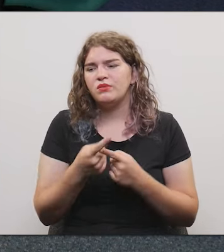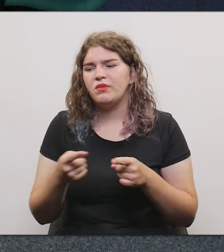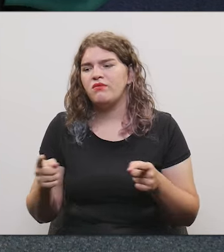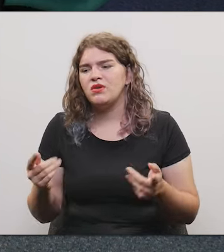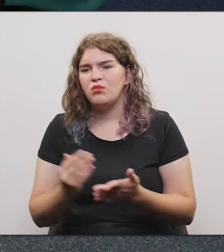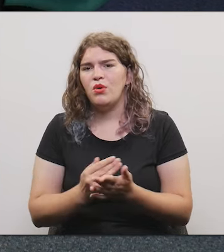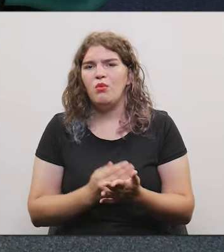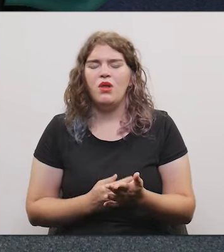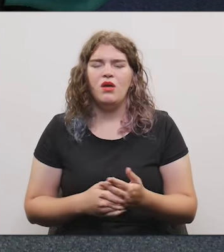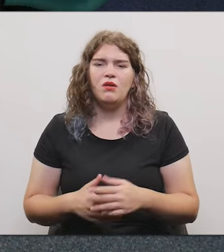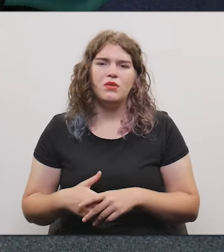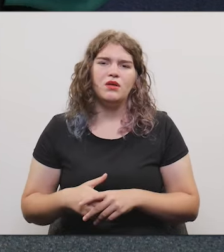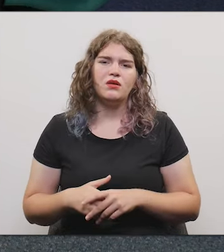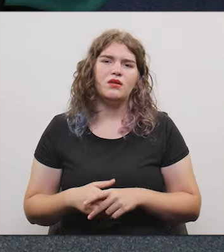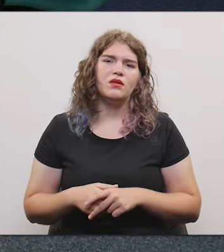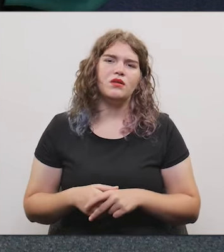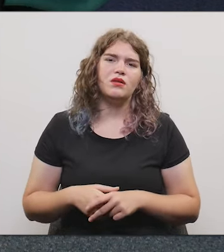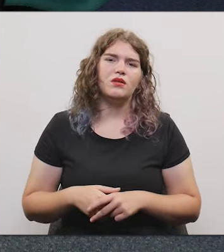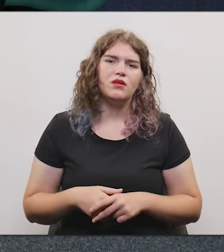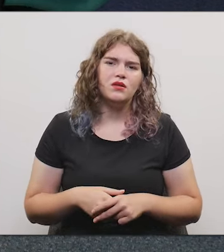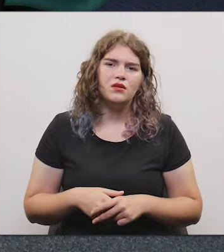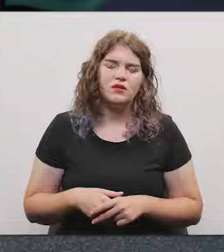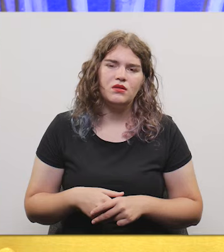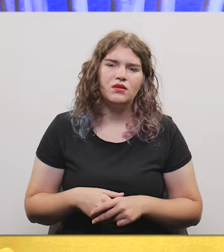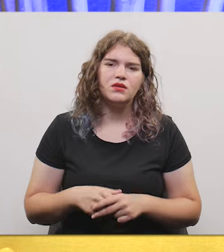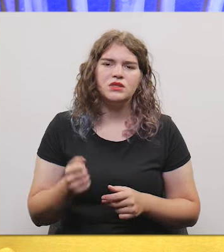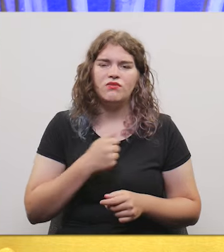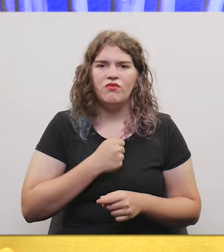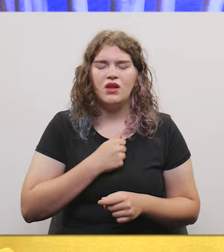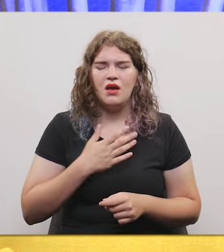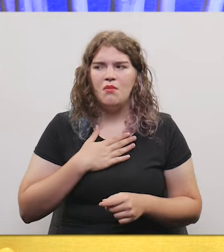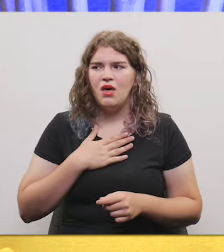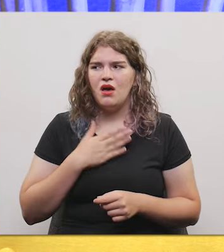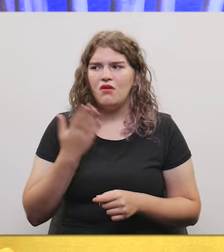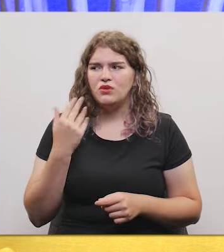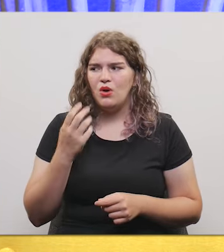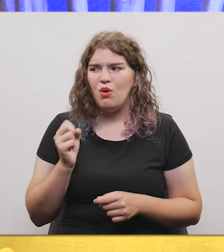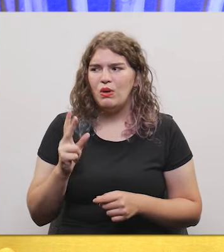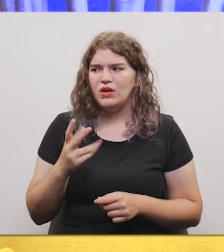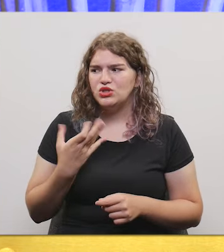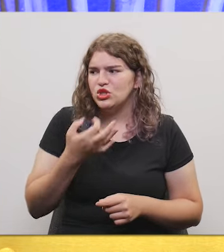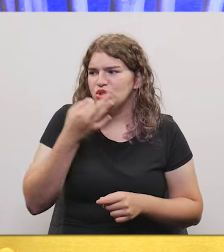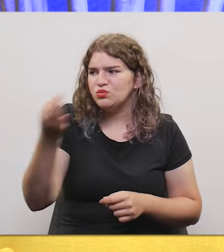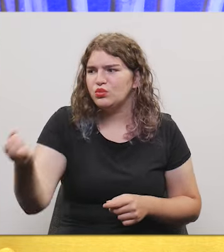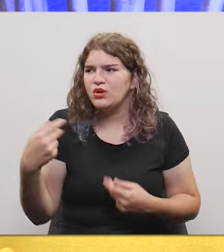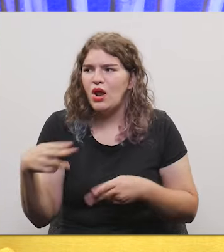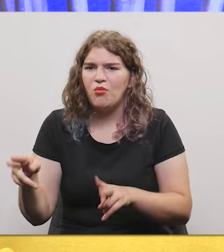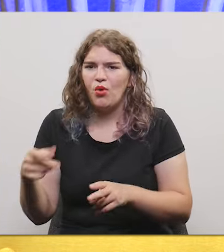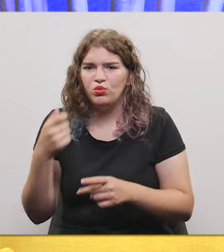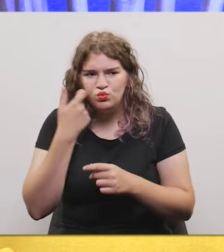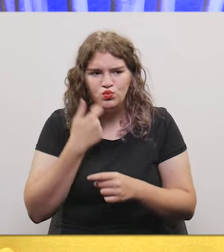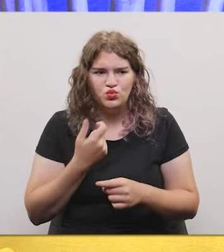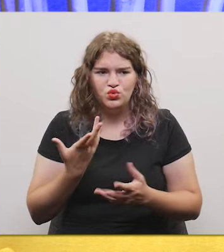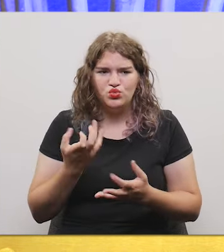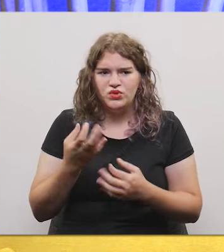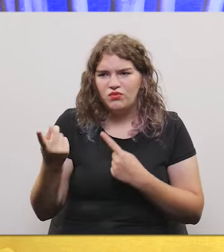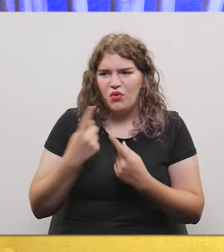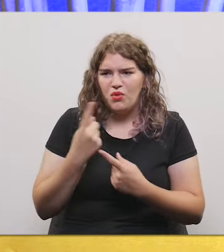să-mi spună anumite probleme și temerea mea era, bun, și eu ce o să le